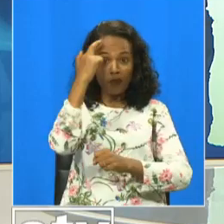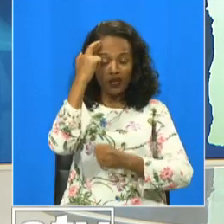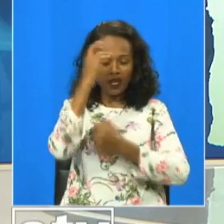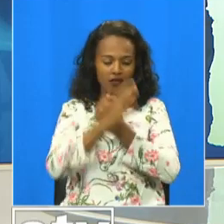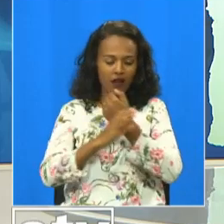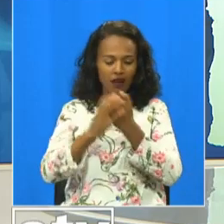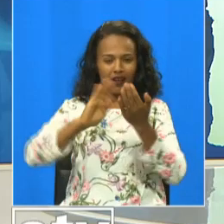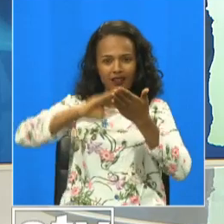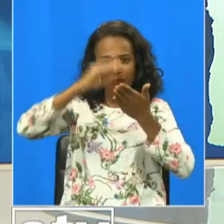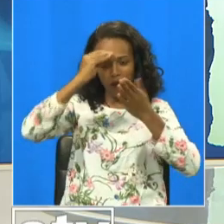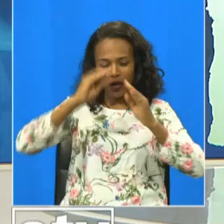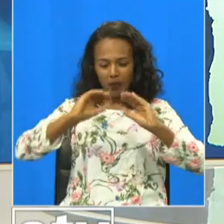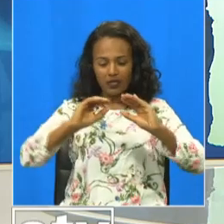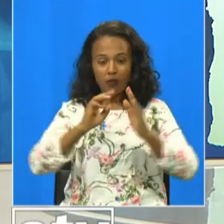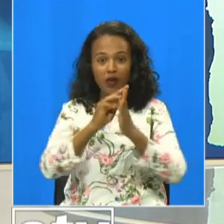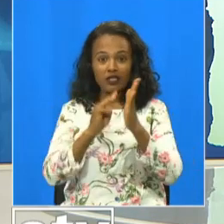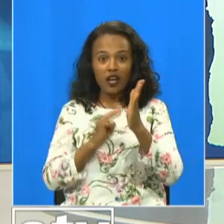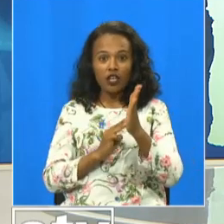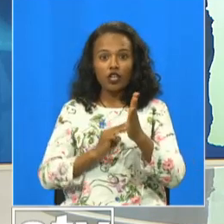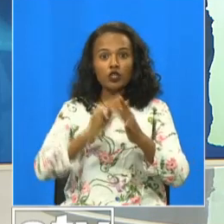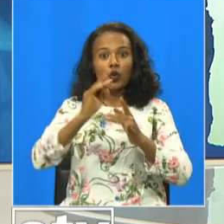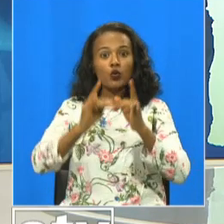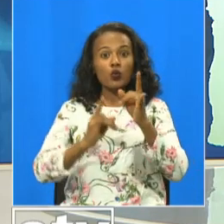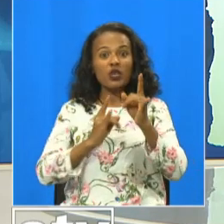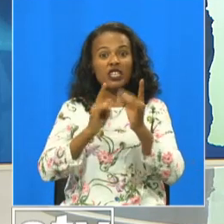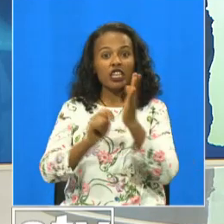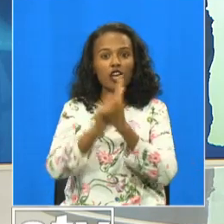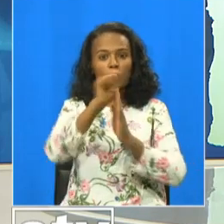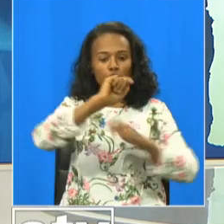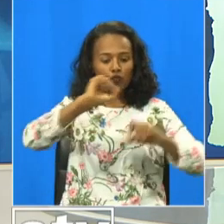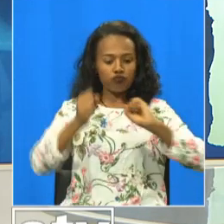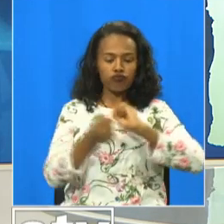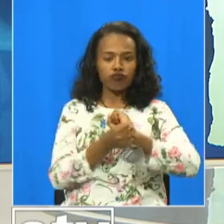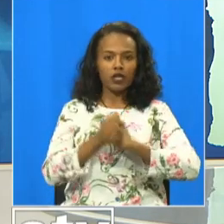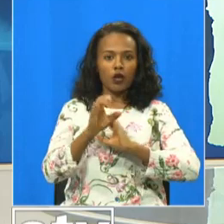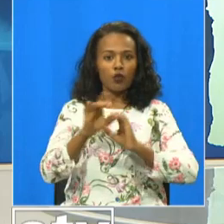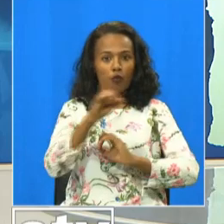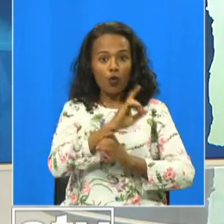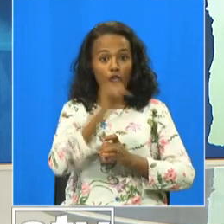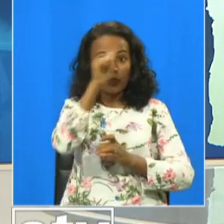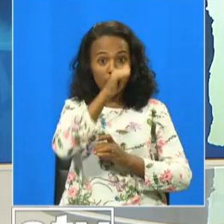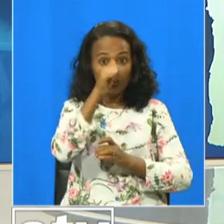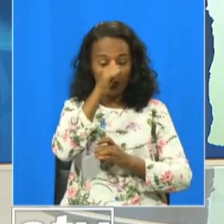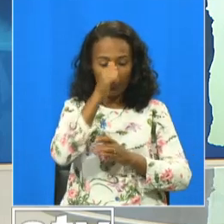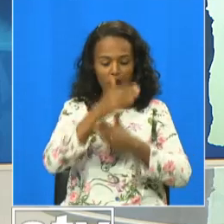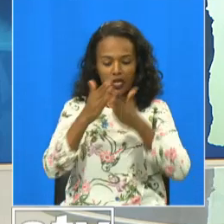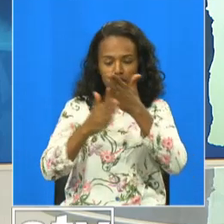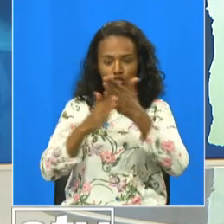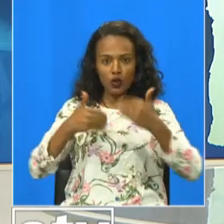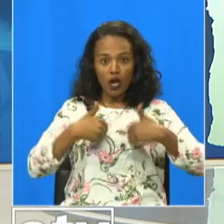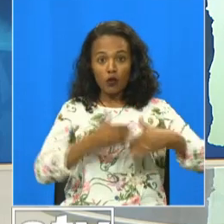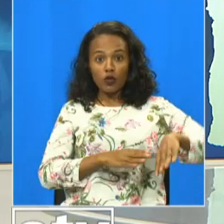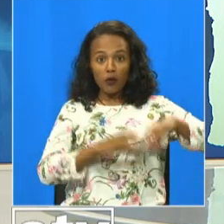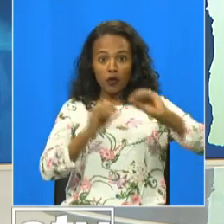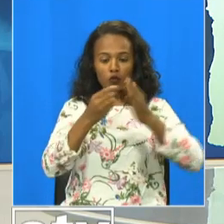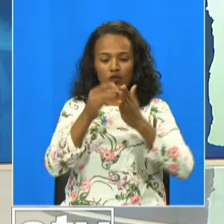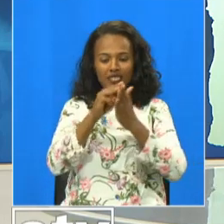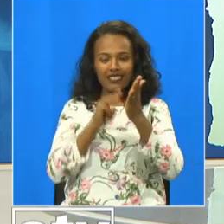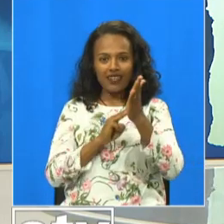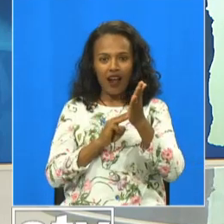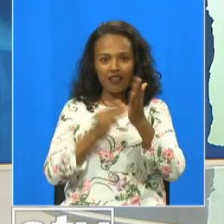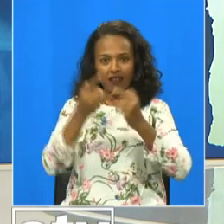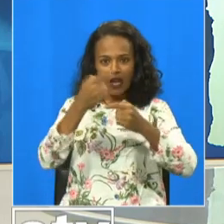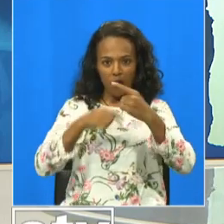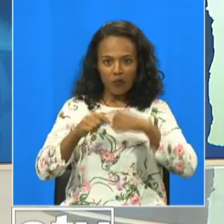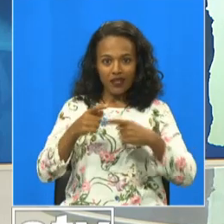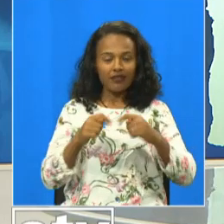ሀገራት የመማር ማስተማር ስርዓታቸውን ወደ ዲጂታል ትምህርት ያሸጋገሩ እንደሚገኝ ተገልጿል። በኢትዮጵያም በየደረጃው ያሉ ተማሪዎች ወደዚህ ስርዓት ለማምጣት